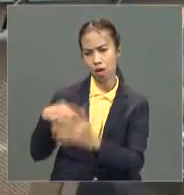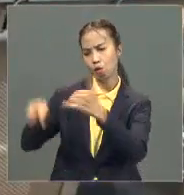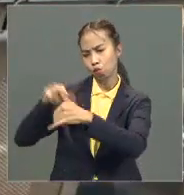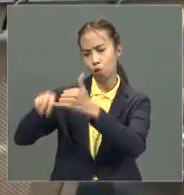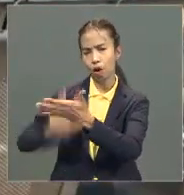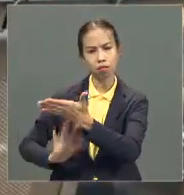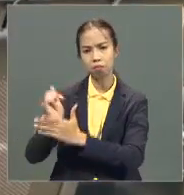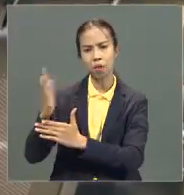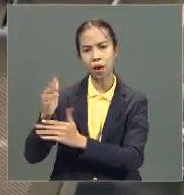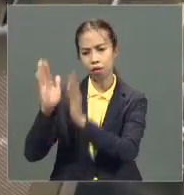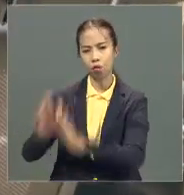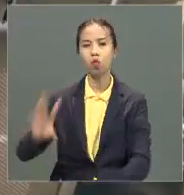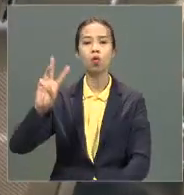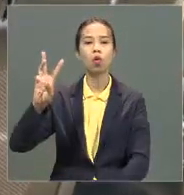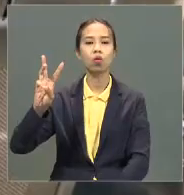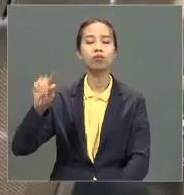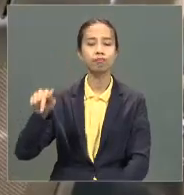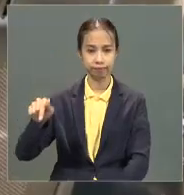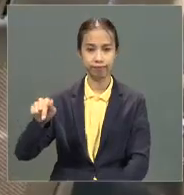มีแต่ก่อนออกเดินทางและพบว่ามีผู้ที่ไม่ผ่านการคัดกรองจำนวน6